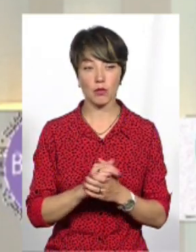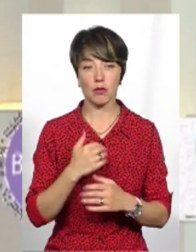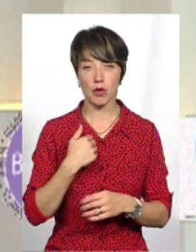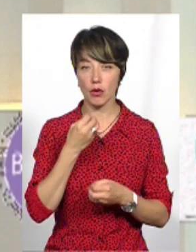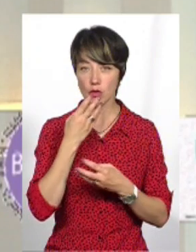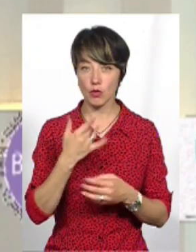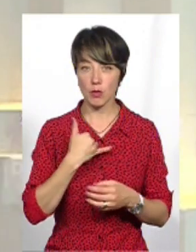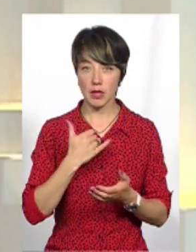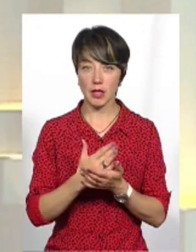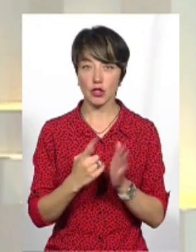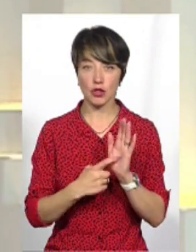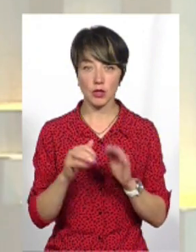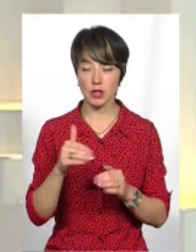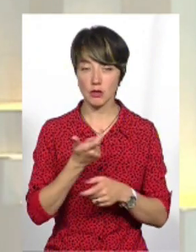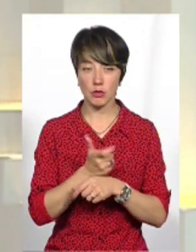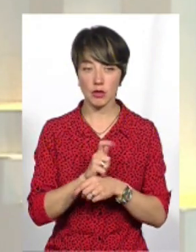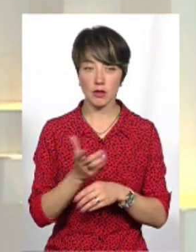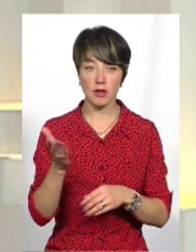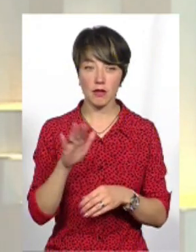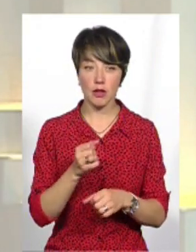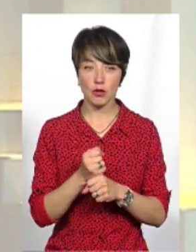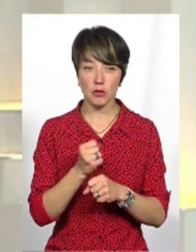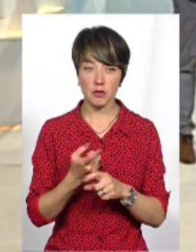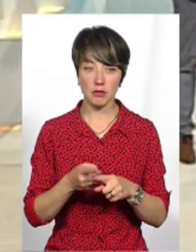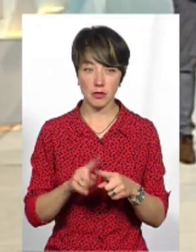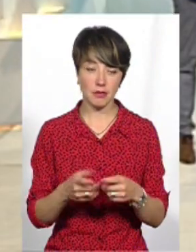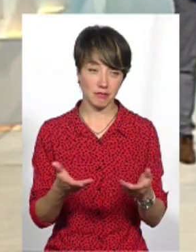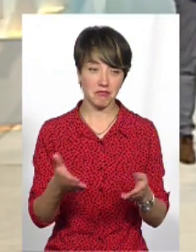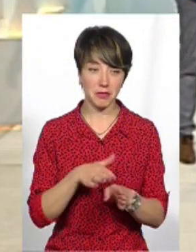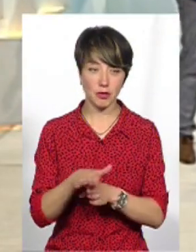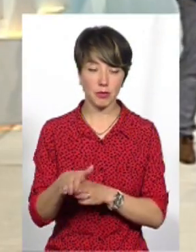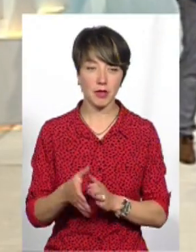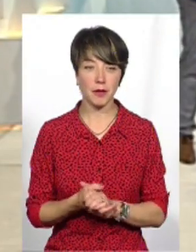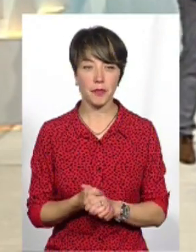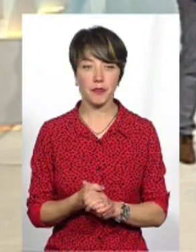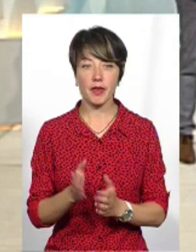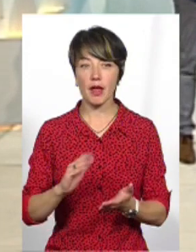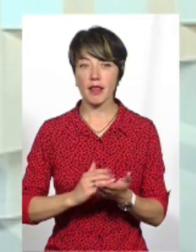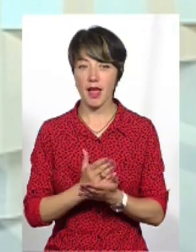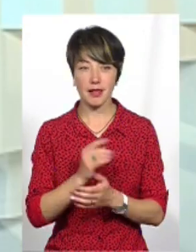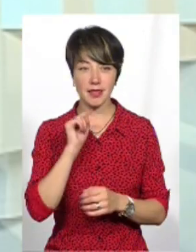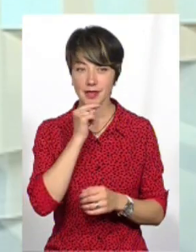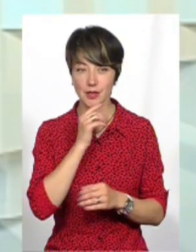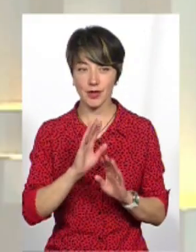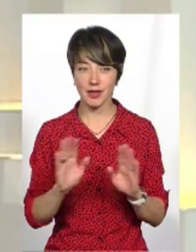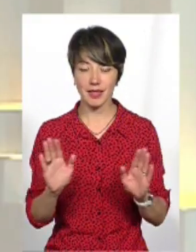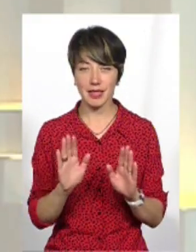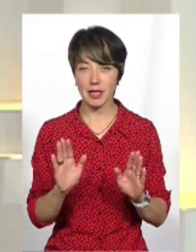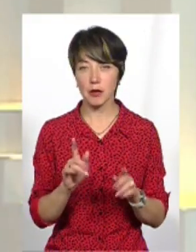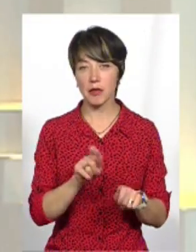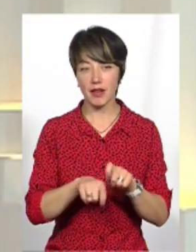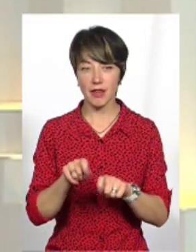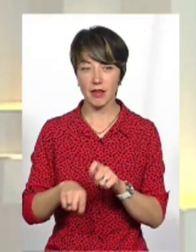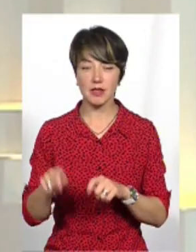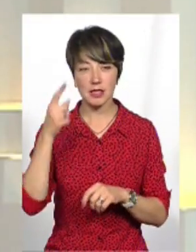попросив, він каже, от в мене є 600 тисяч, більше нема, Станіслав, давай ми зробимо це. І ми зробили. Ну, якось так. На якості не зекономили? Ні, ну,